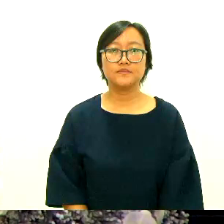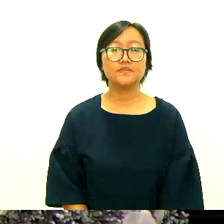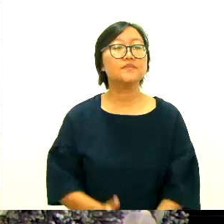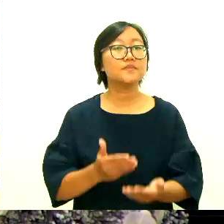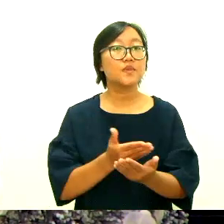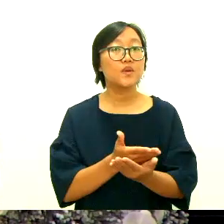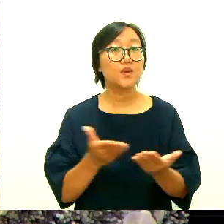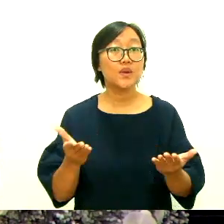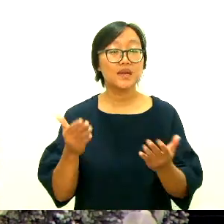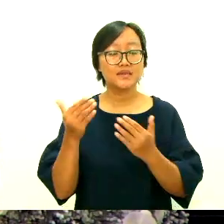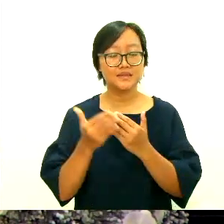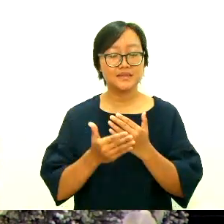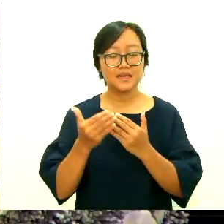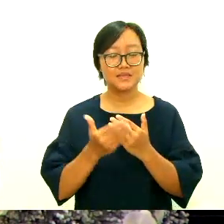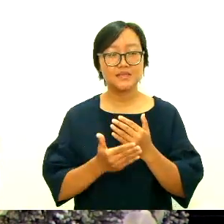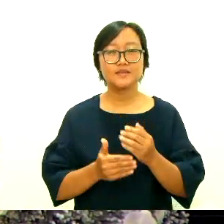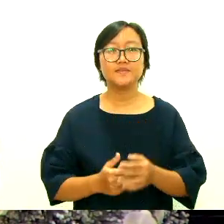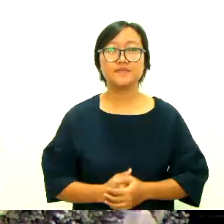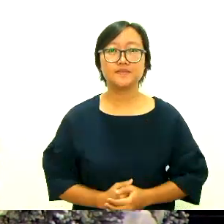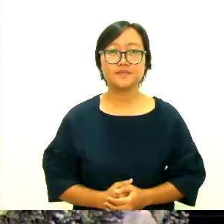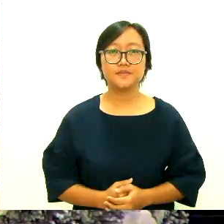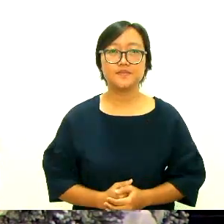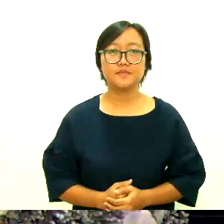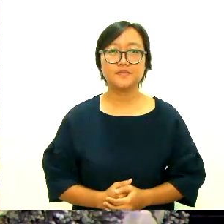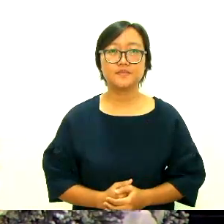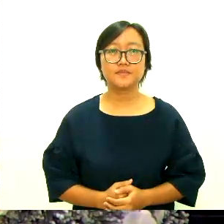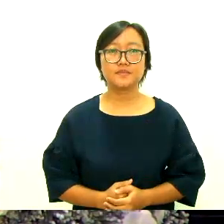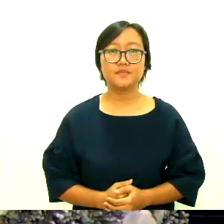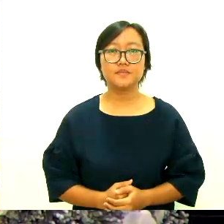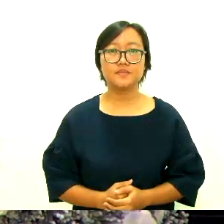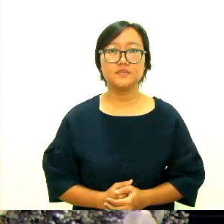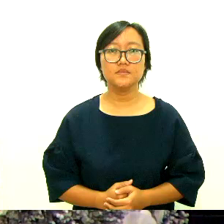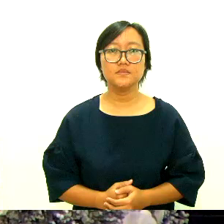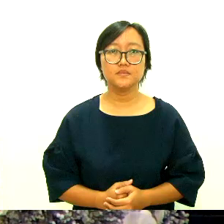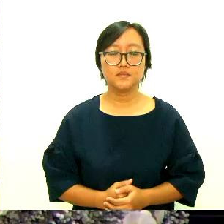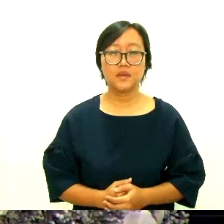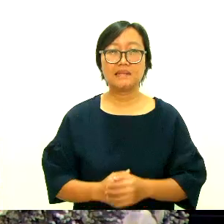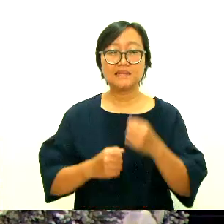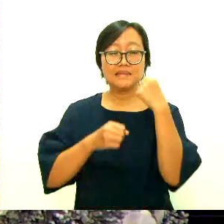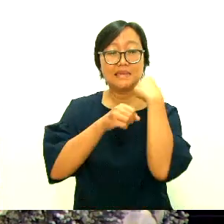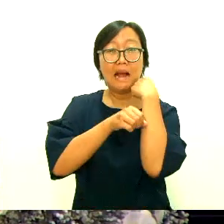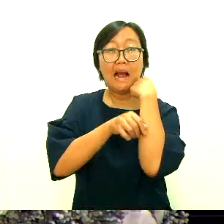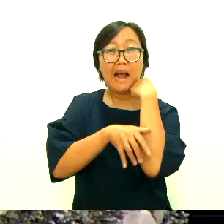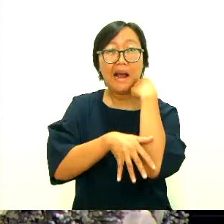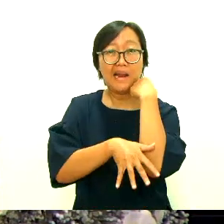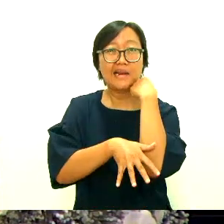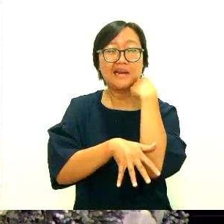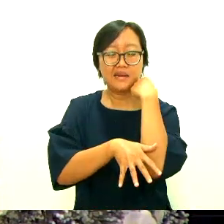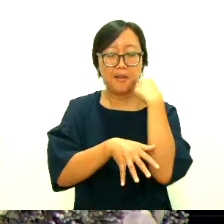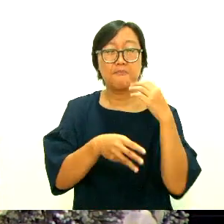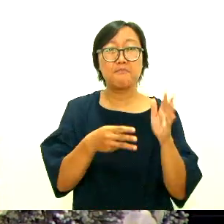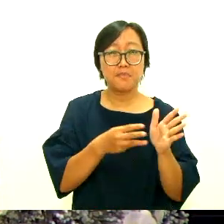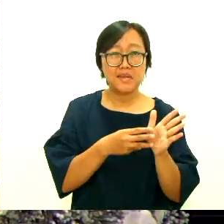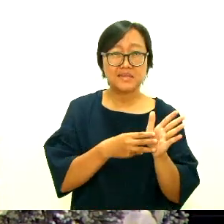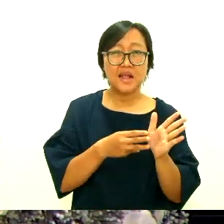saudara-saudari yang terkasih salah satu Akar masalah dalam kehidupan bersama